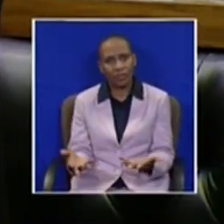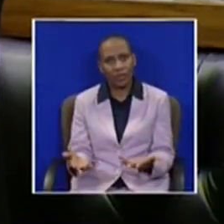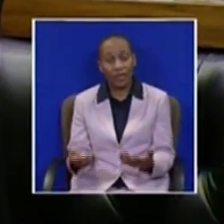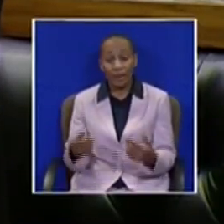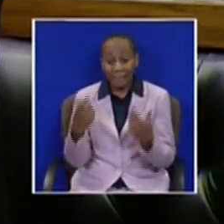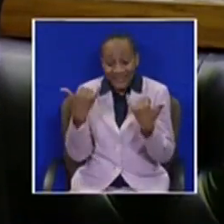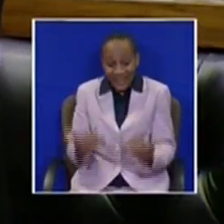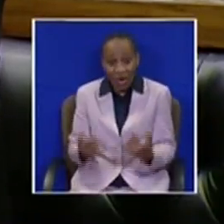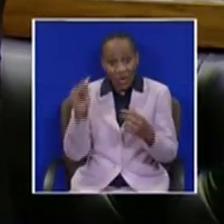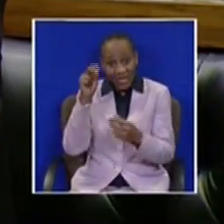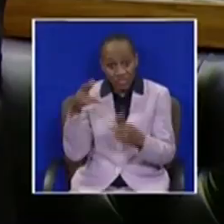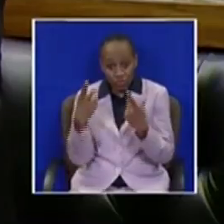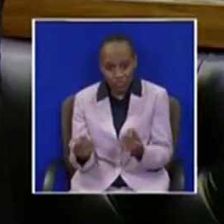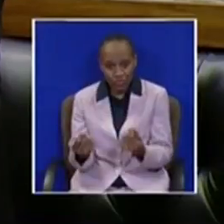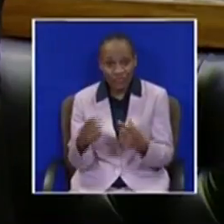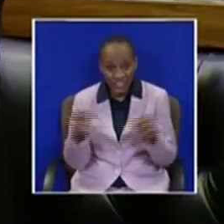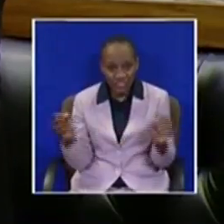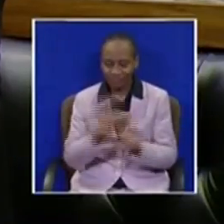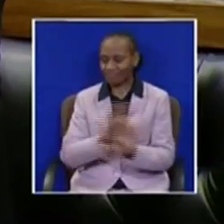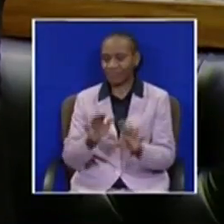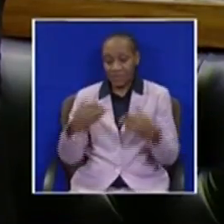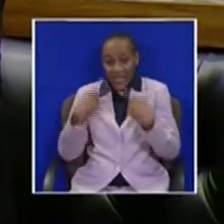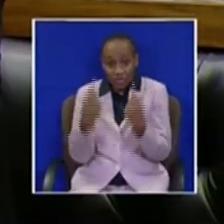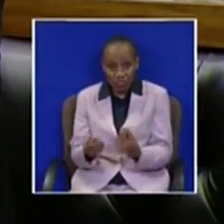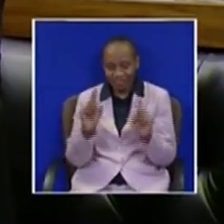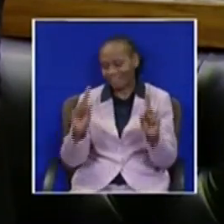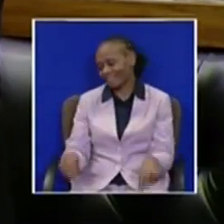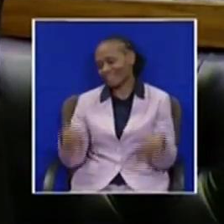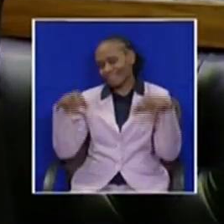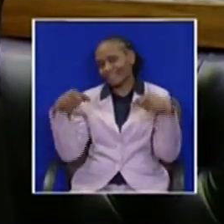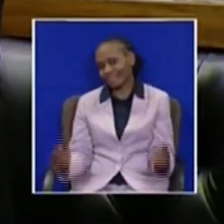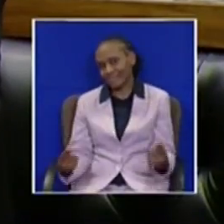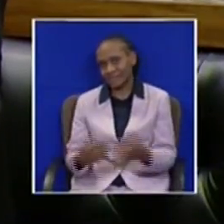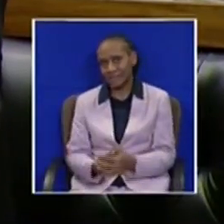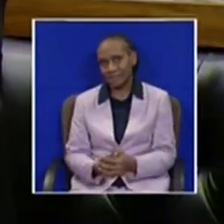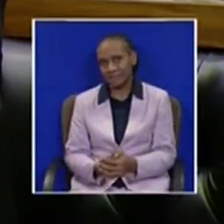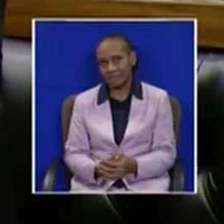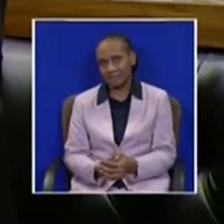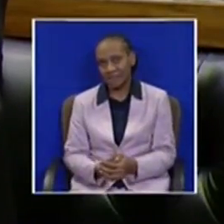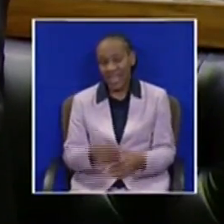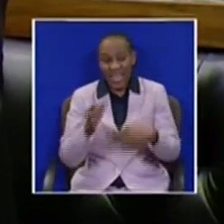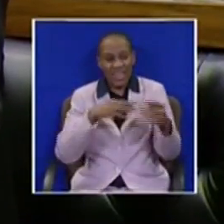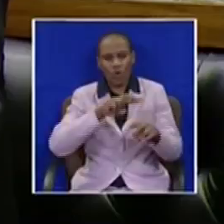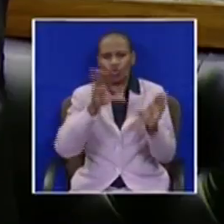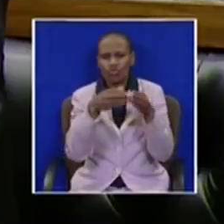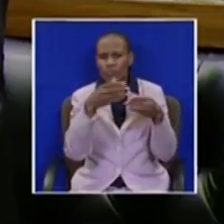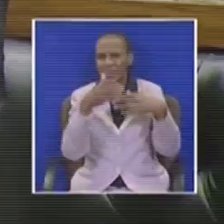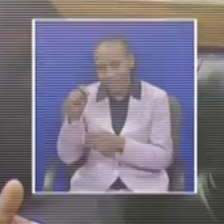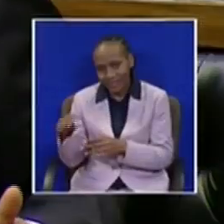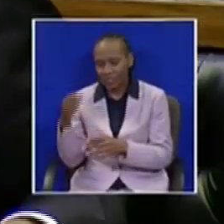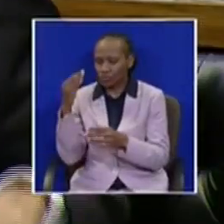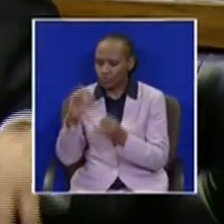so. So I can't do so. I was not made by anybody else except the